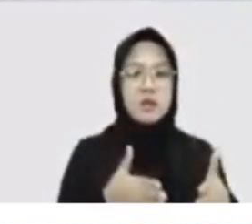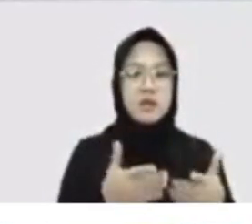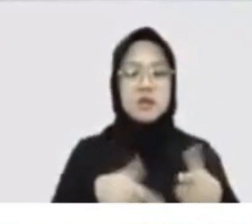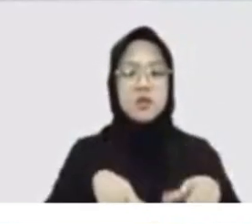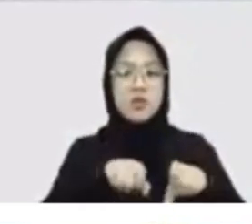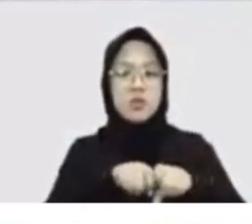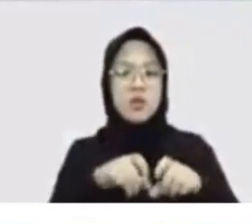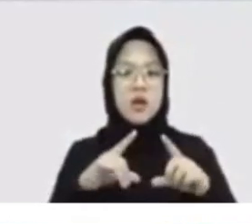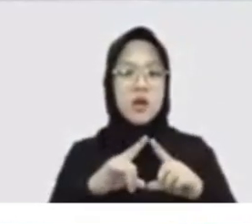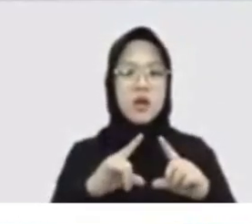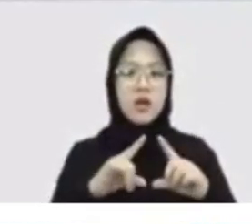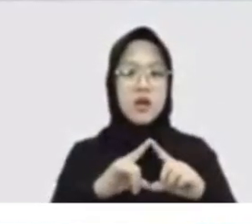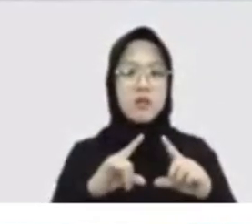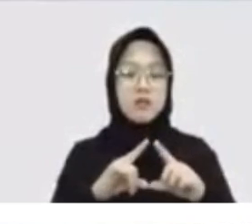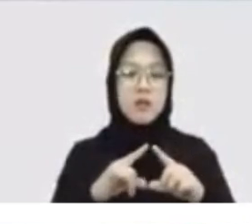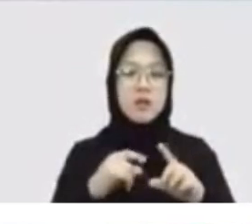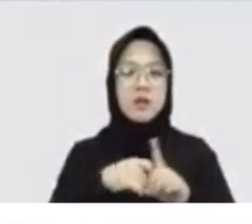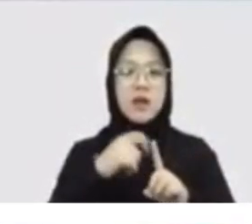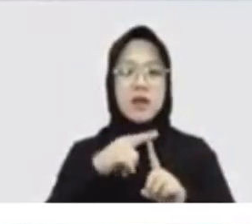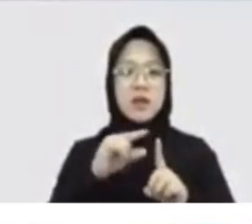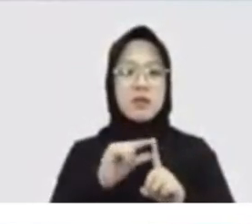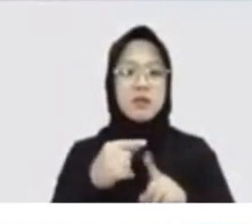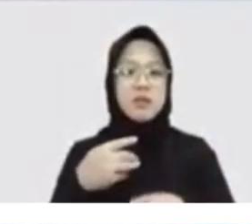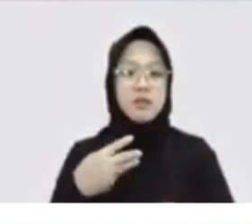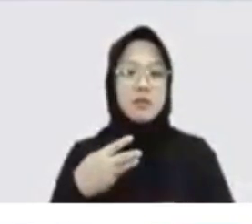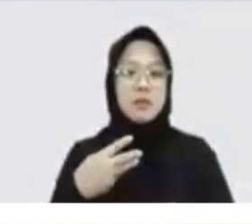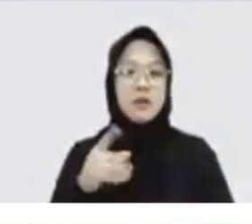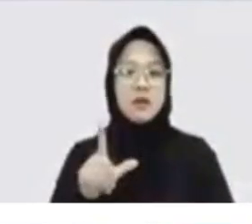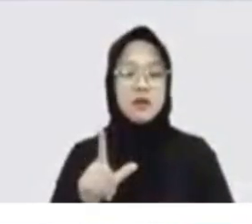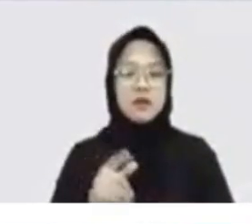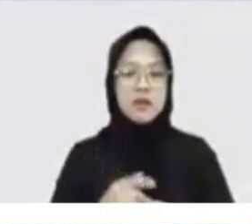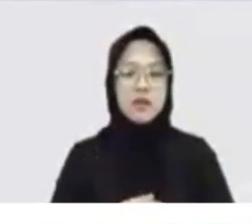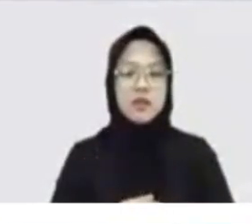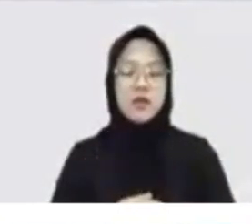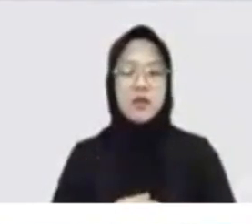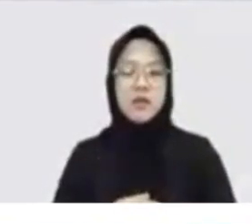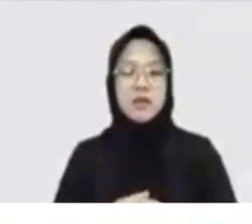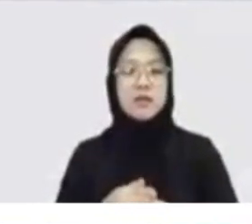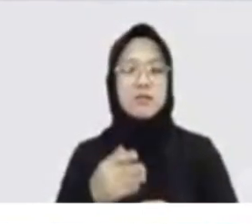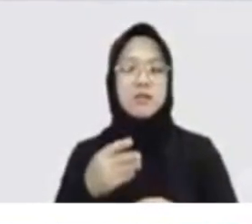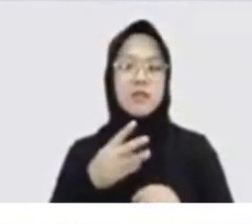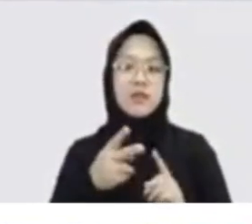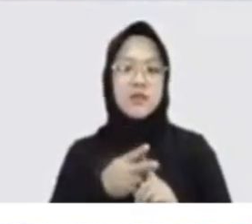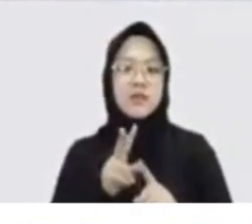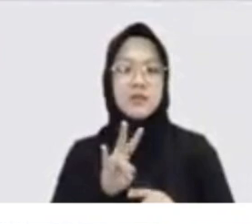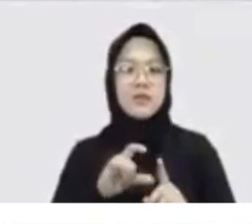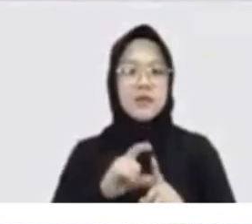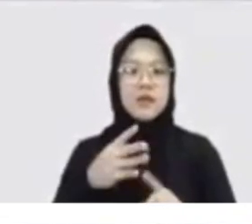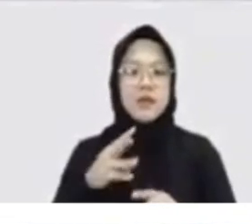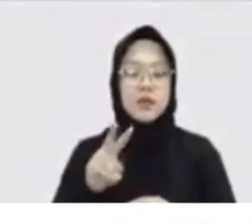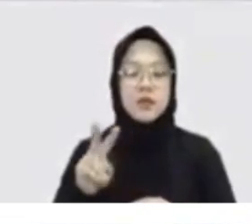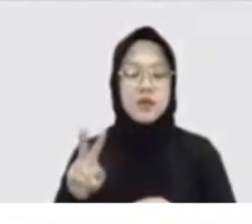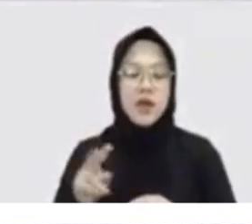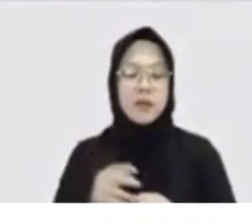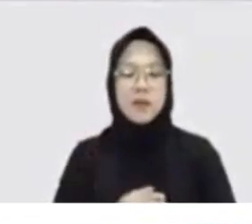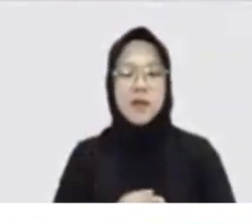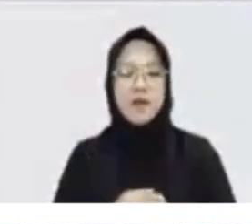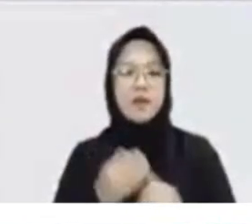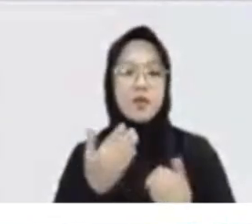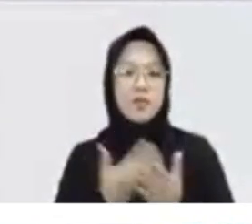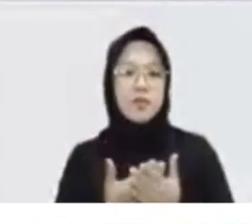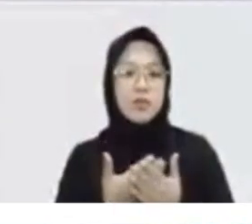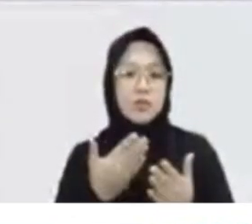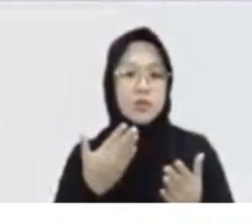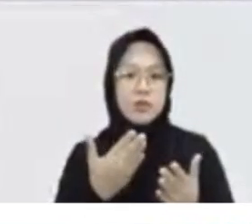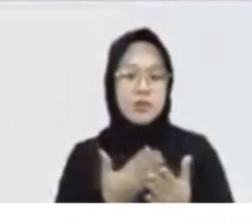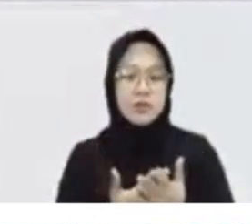tertera dalam ktpl Fide pasal 124 PKP 7 2022 dengan demikian bukti pemohon berup surat penyataan tersebut